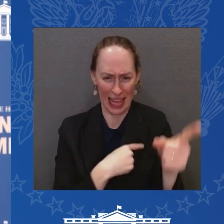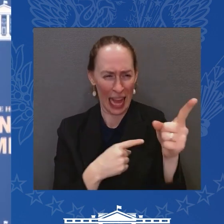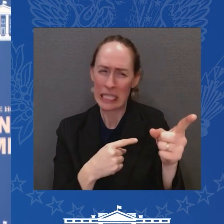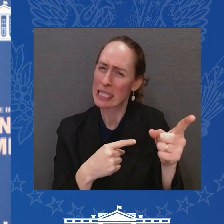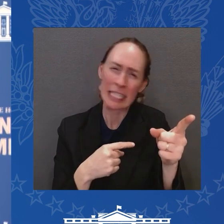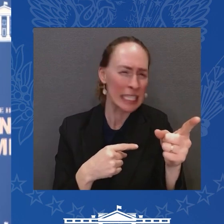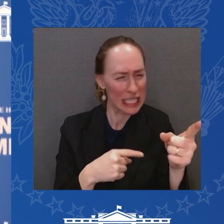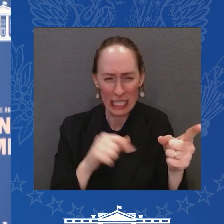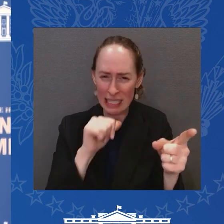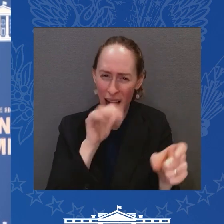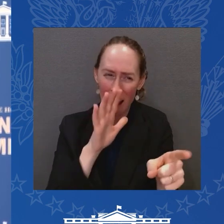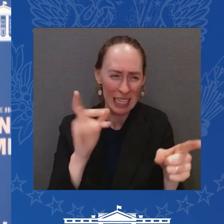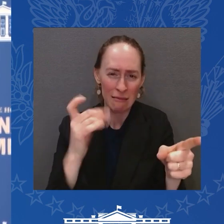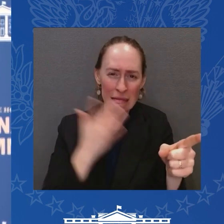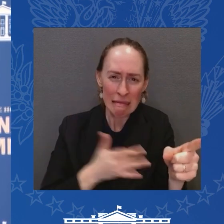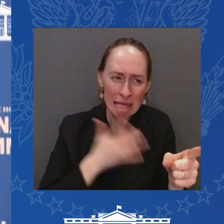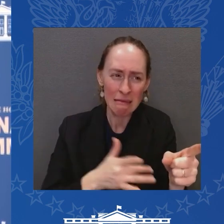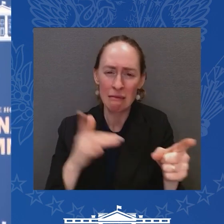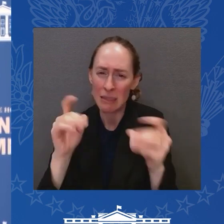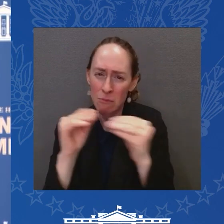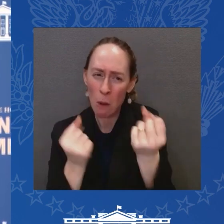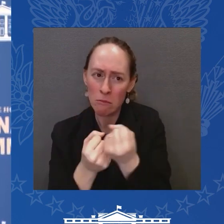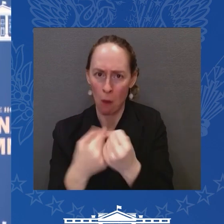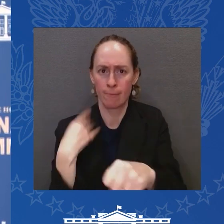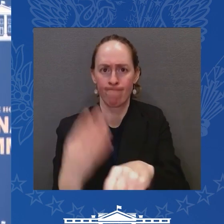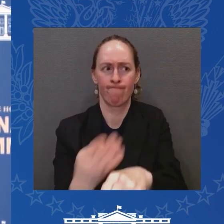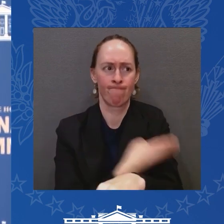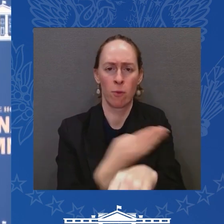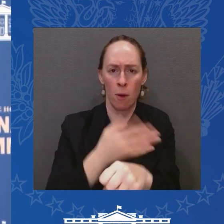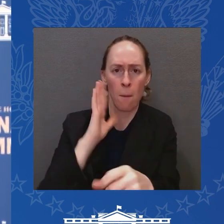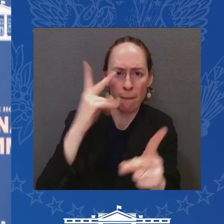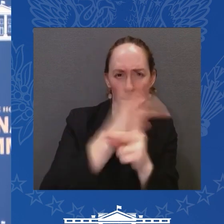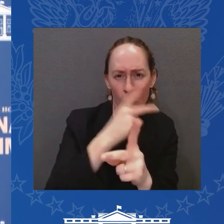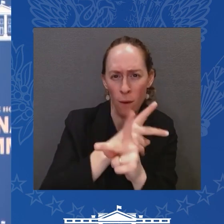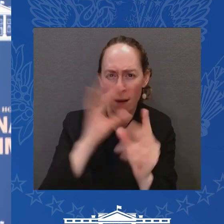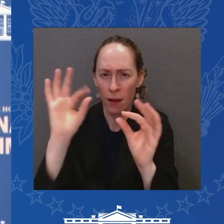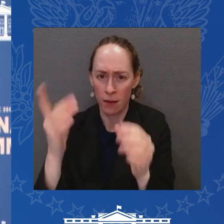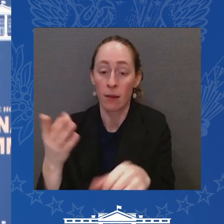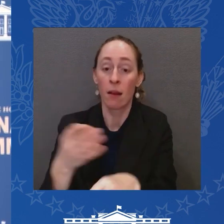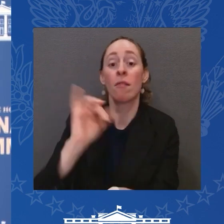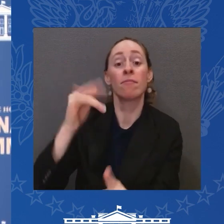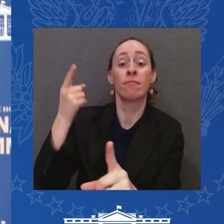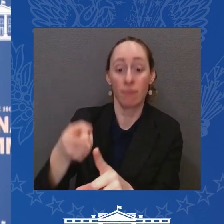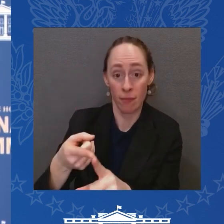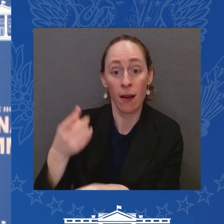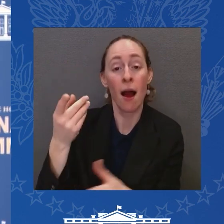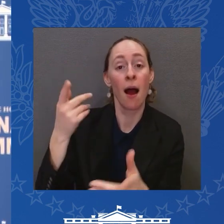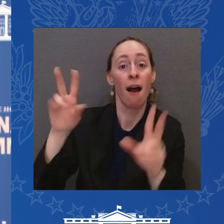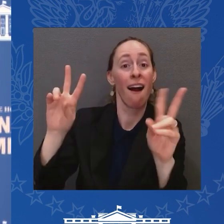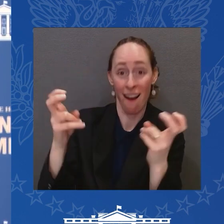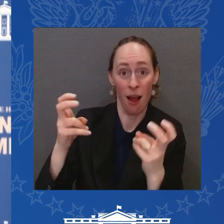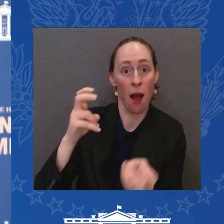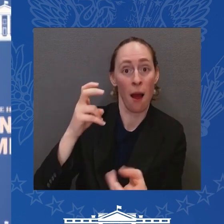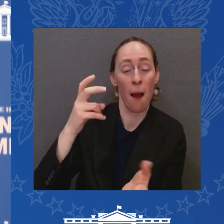ուշ լրագրողների հարցին արդյոք նա դուրս կգա ընտրապայքարից, եթե Թրամփը հրաժարվի մասնակցել ընտրություններին, Բայդենը պատասխանել է՝ ոչ հիմա։